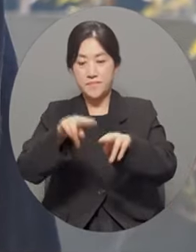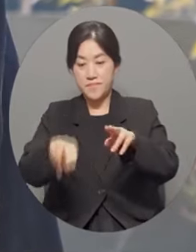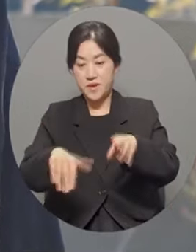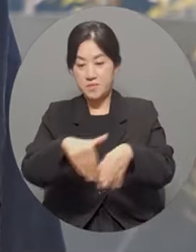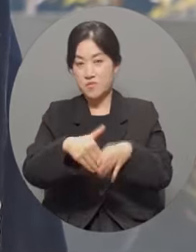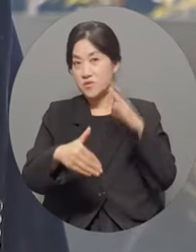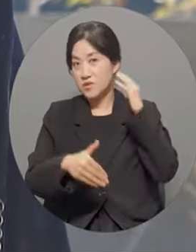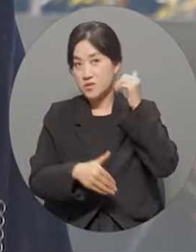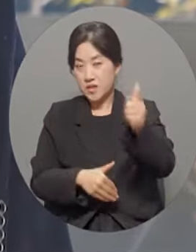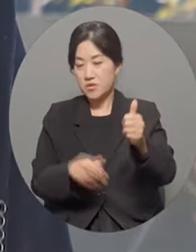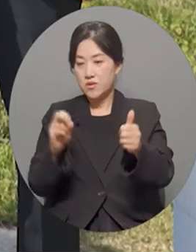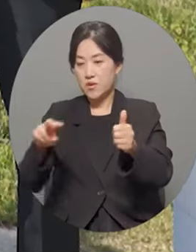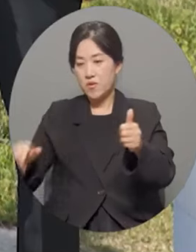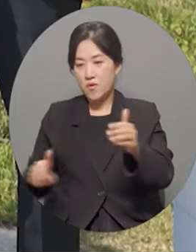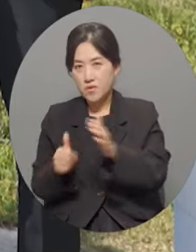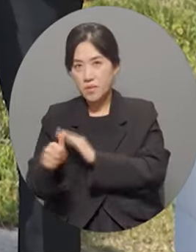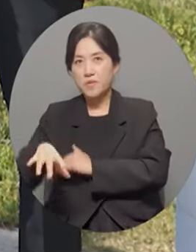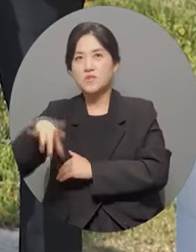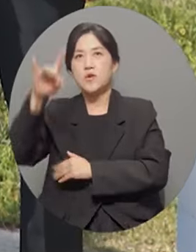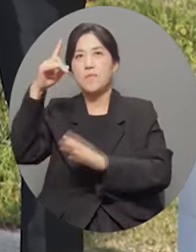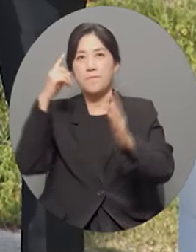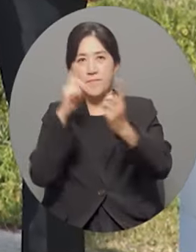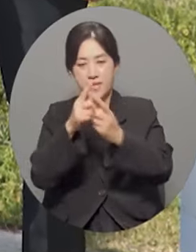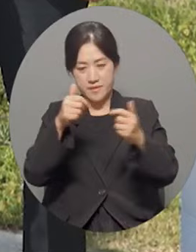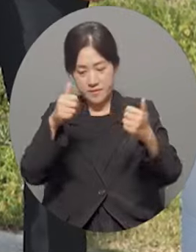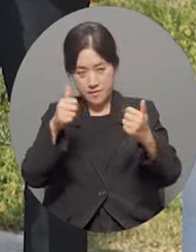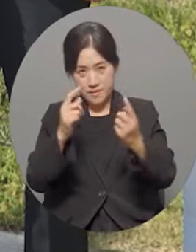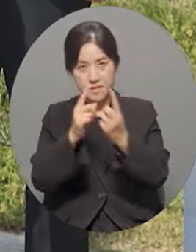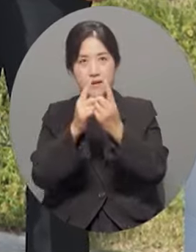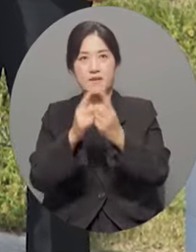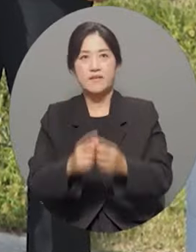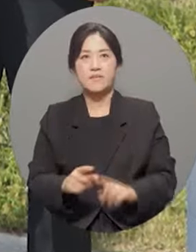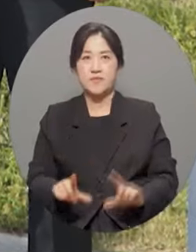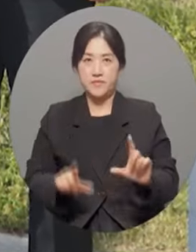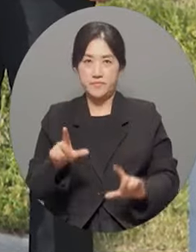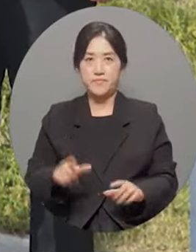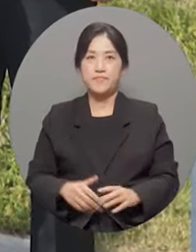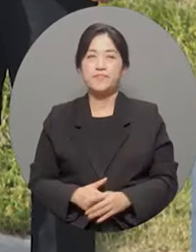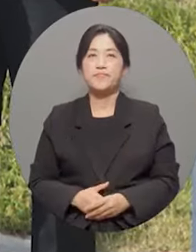전 대통령을 여당 대표로는 처음으로 방문했습니다. MBC 뉴스 송희표입니다.